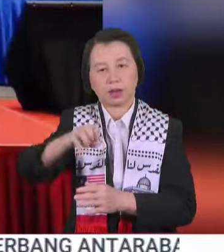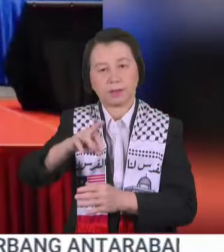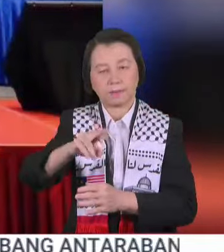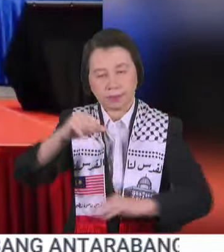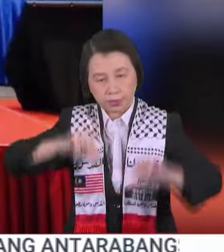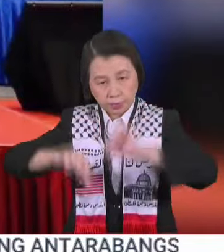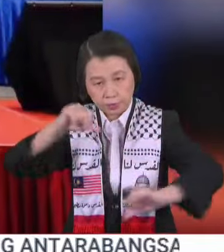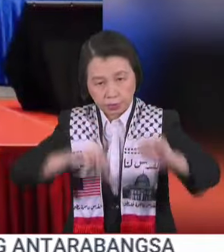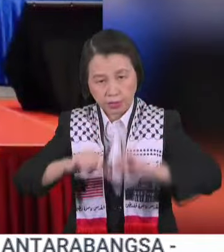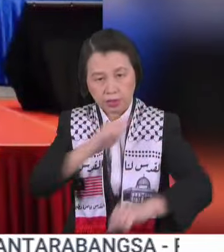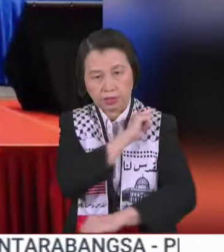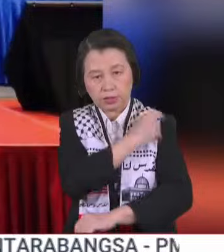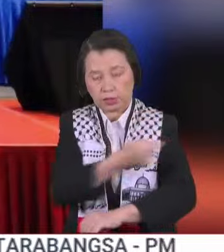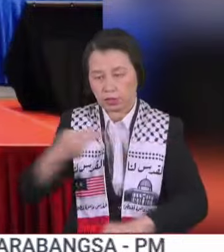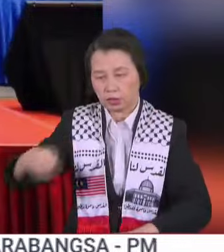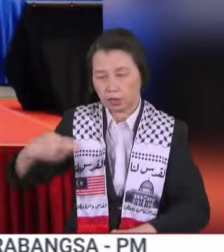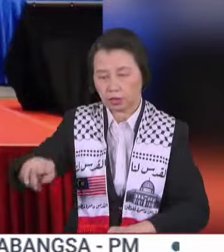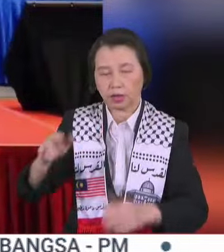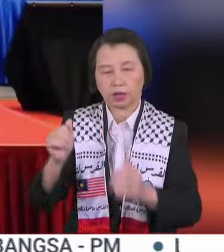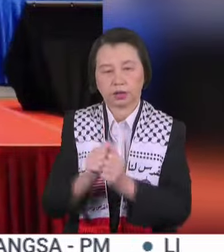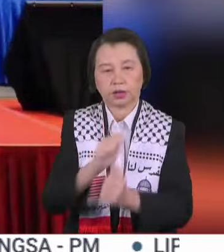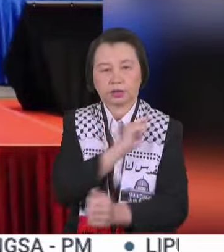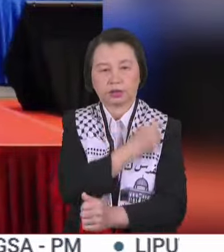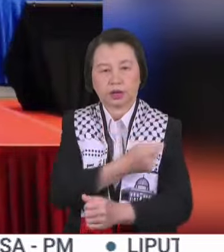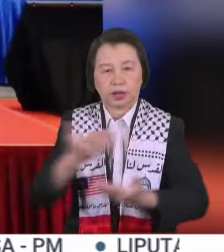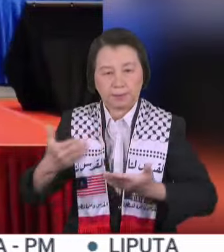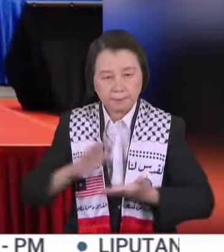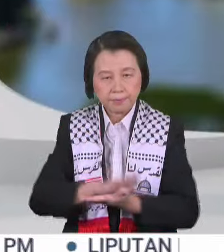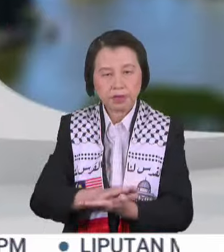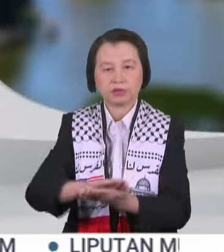tenaga hijau selaras dengan agenda tenaga bersih Sarawak.